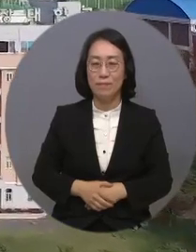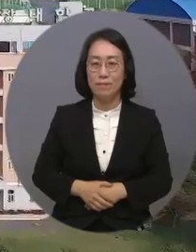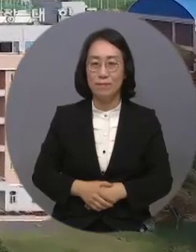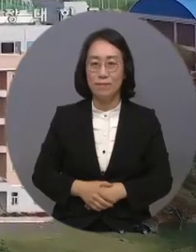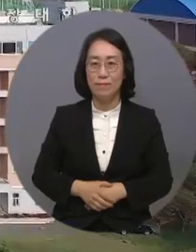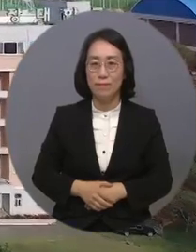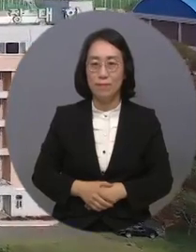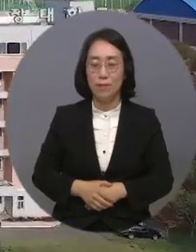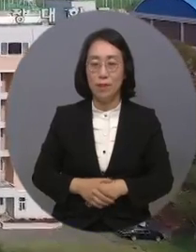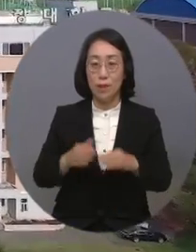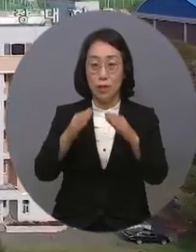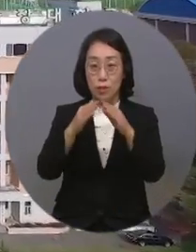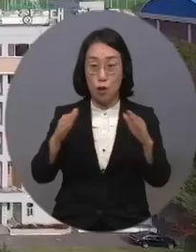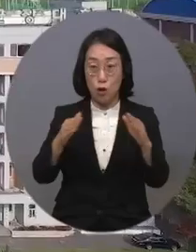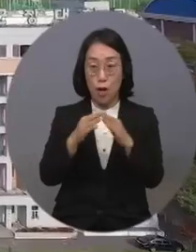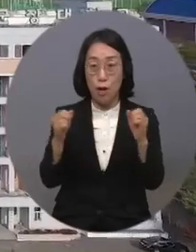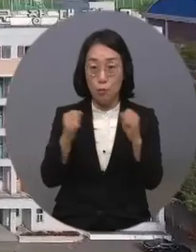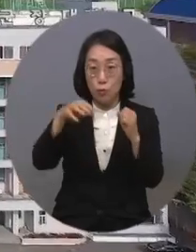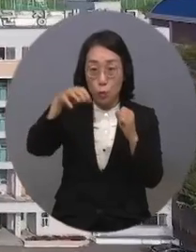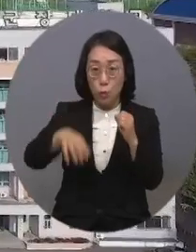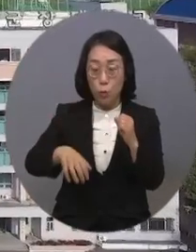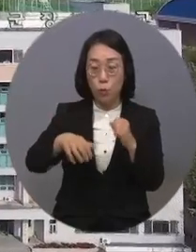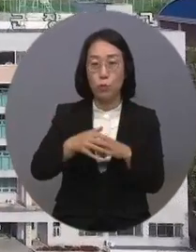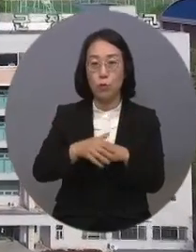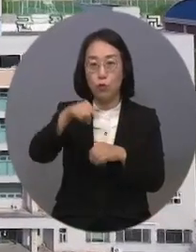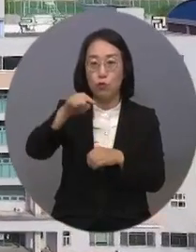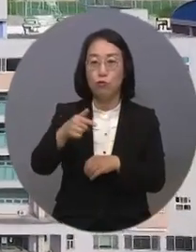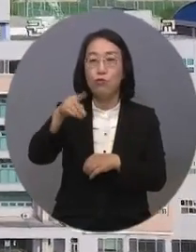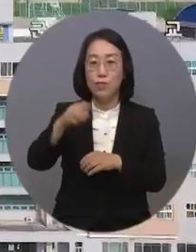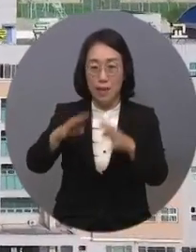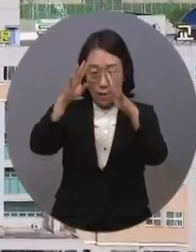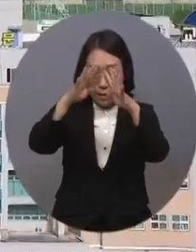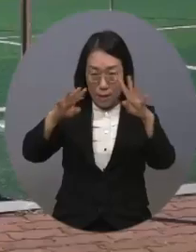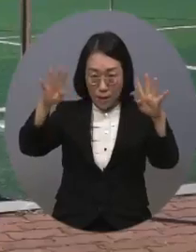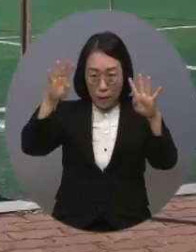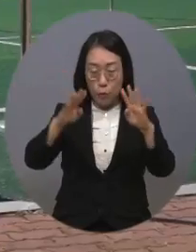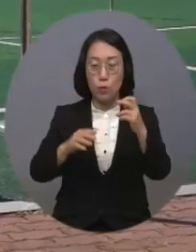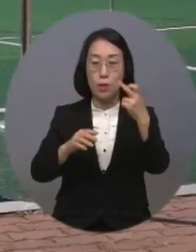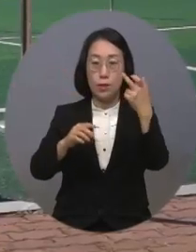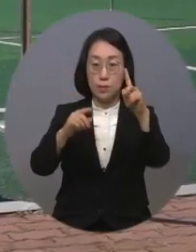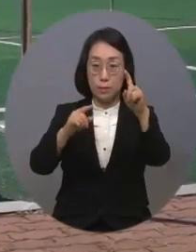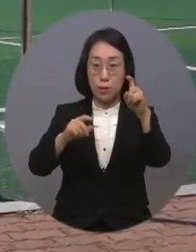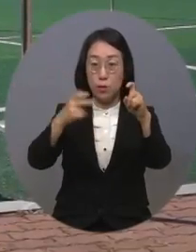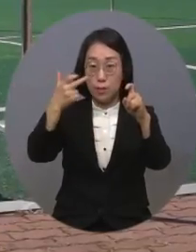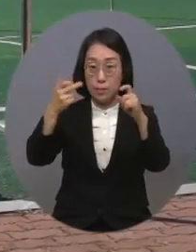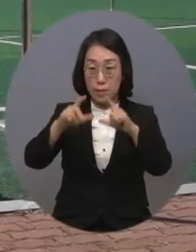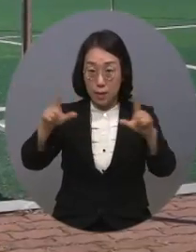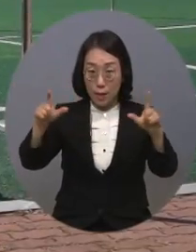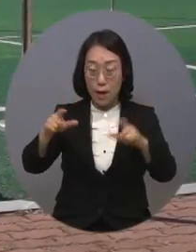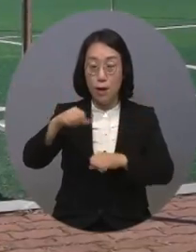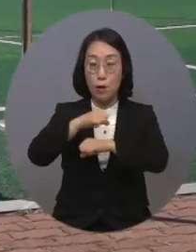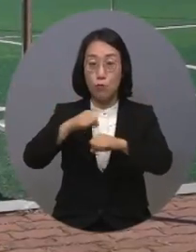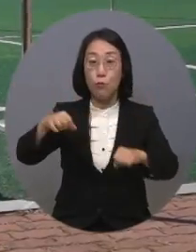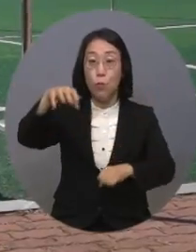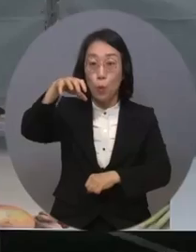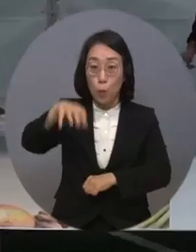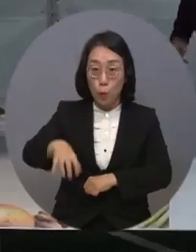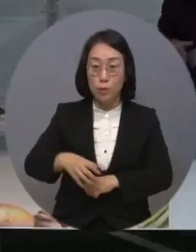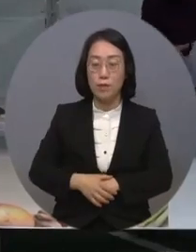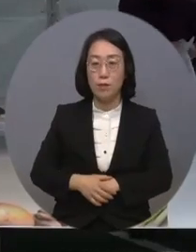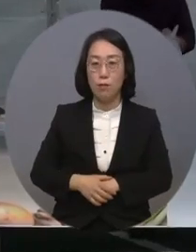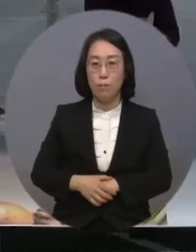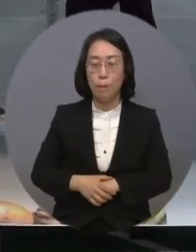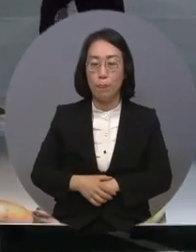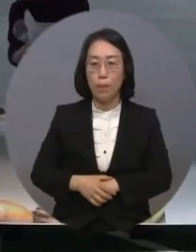전북 군산시에 위치한 군장대학교는 지난 11월 17일 군장대학교 운동장에서 대한민국